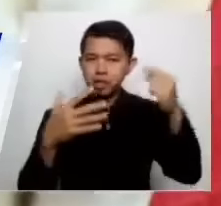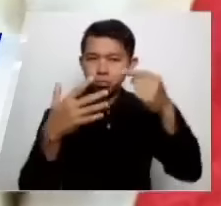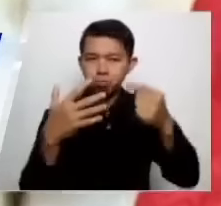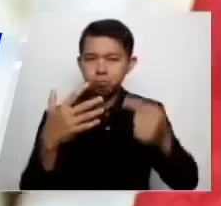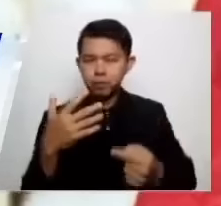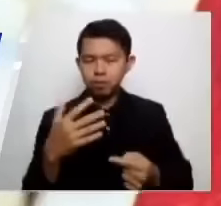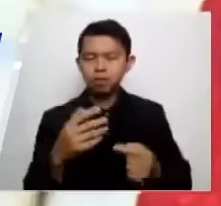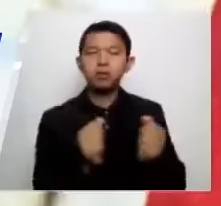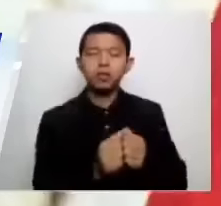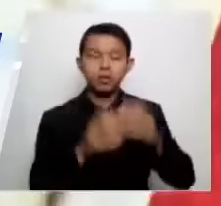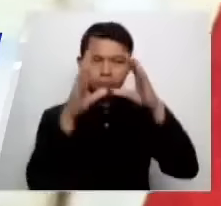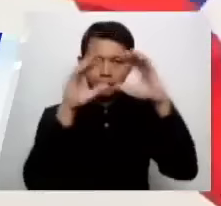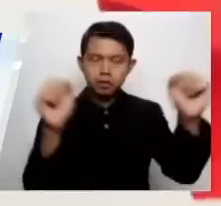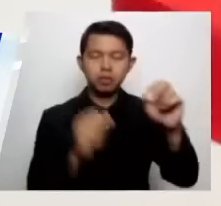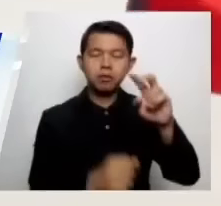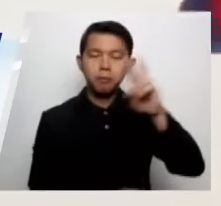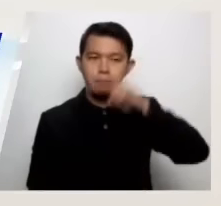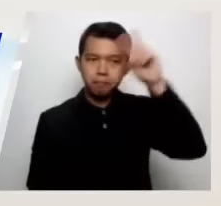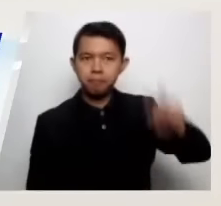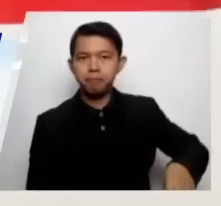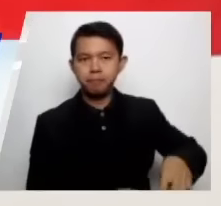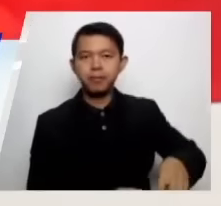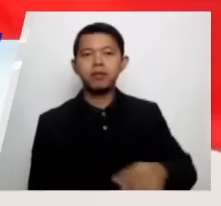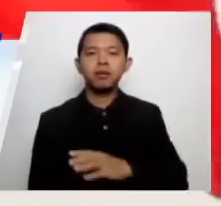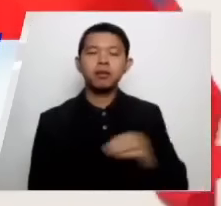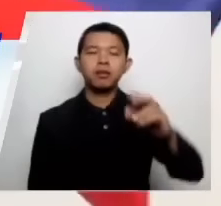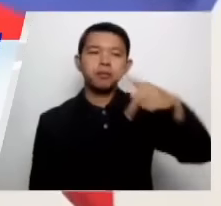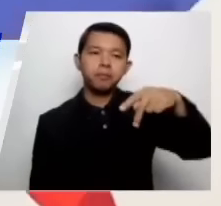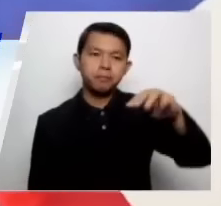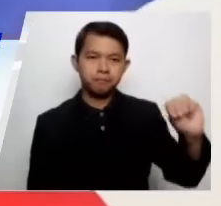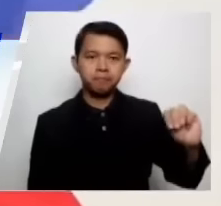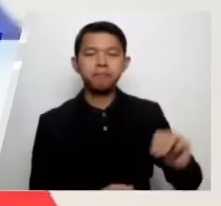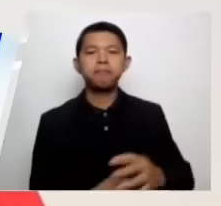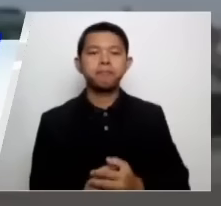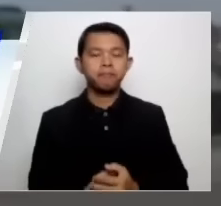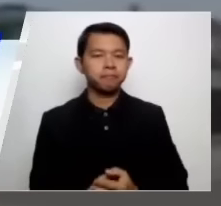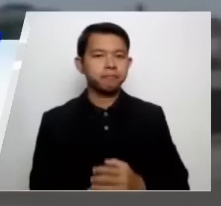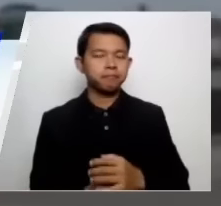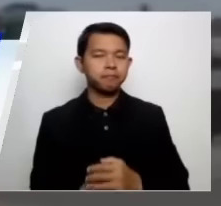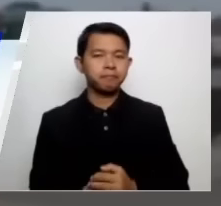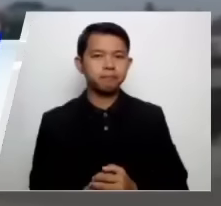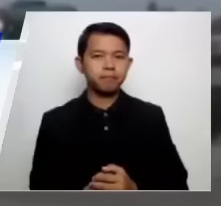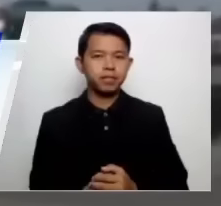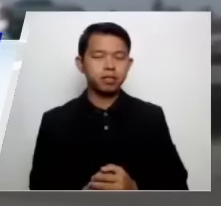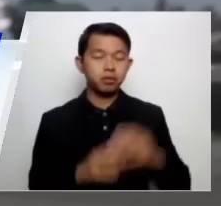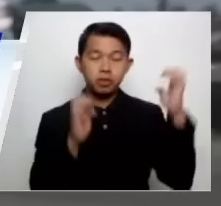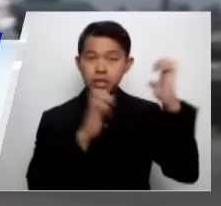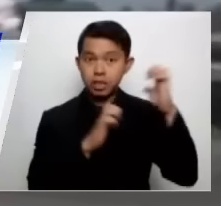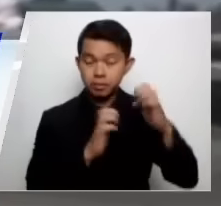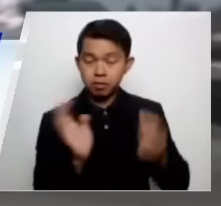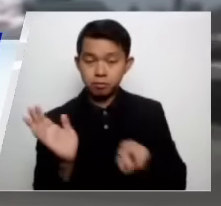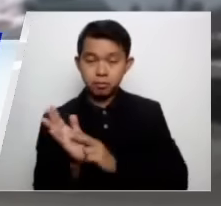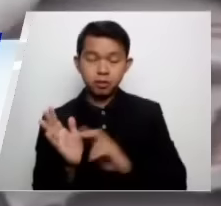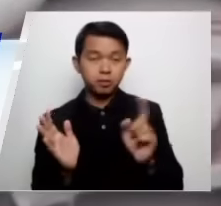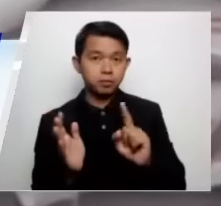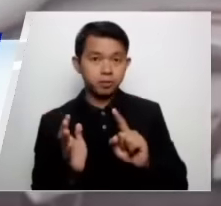at National Assembly Chairman. Isa sa pinakamahalagang kasunduang inaasahang mapirmahan ang Long-Term Rice Supply